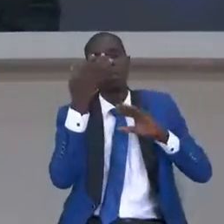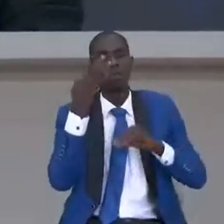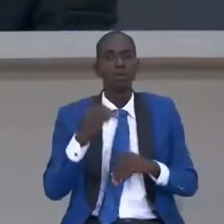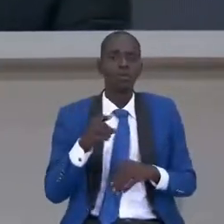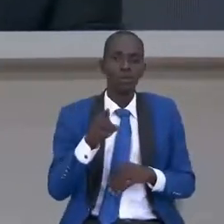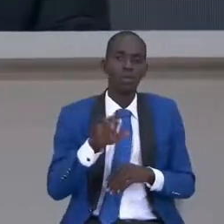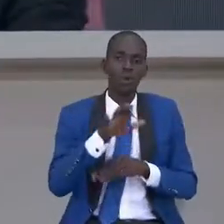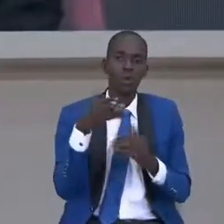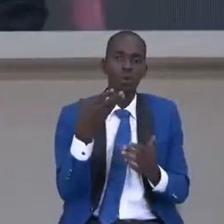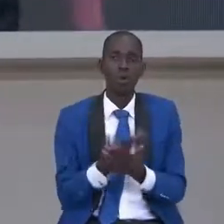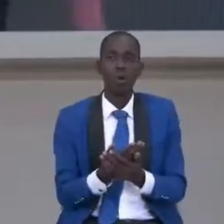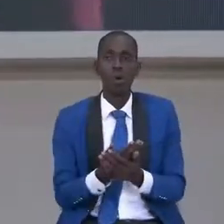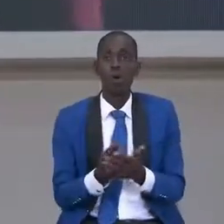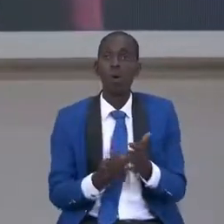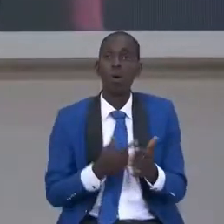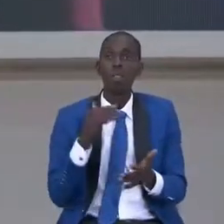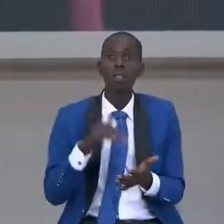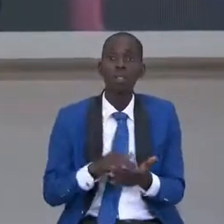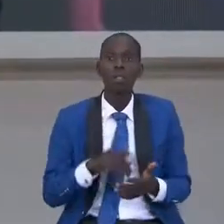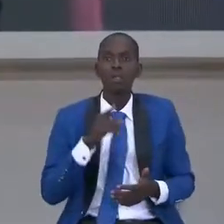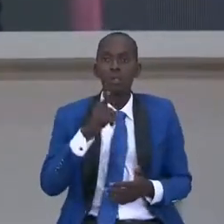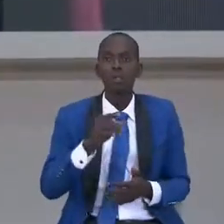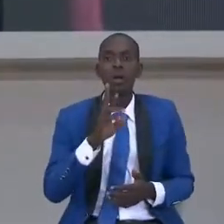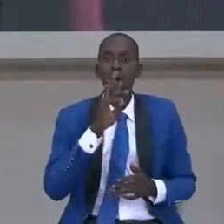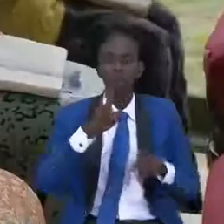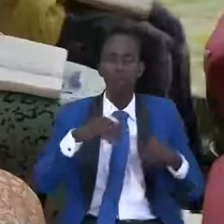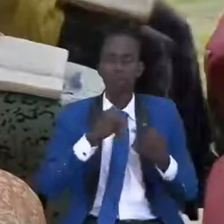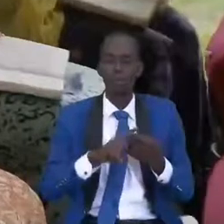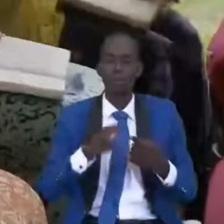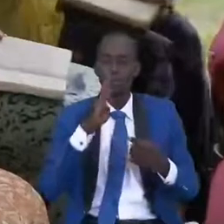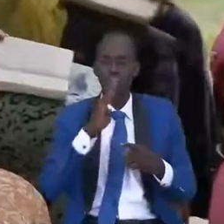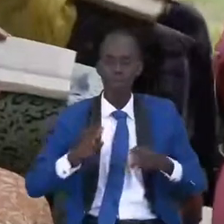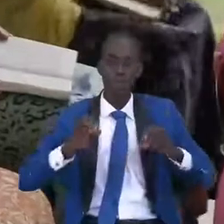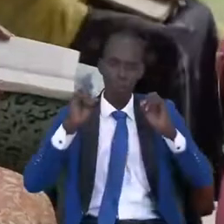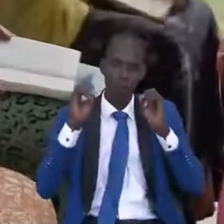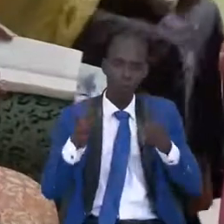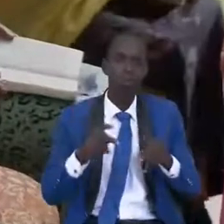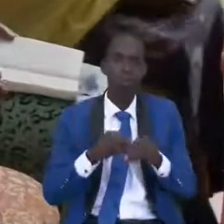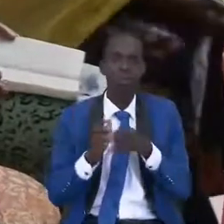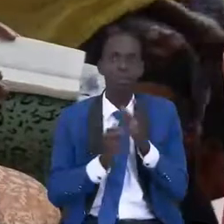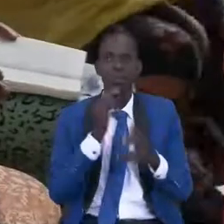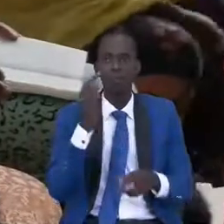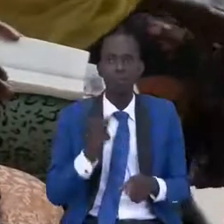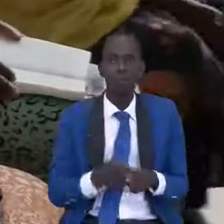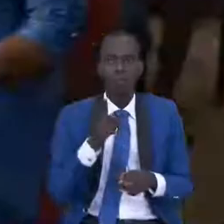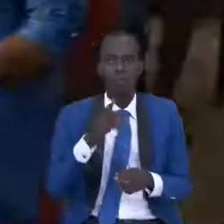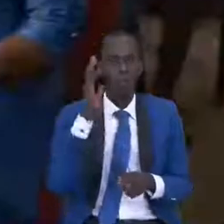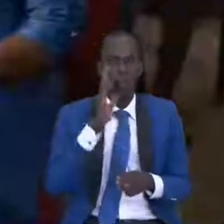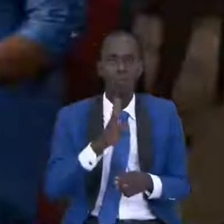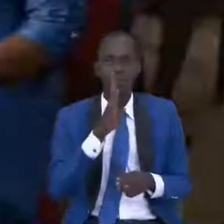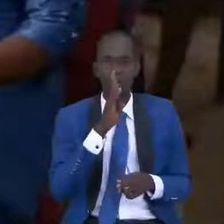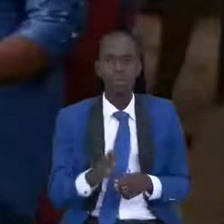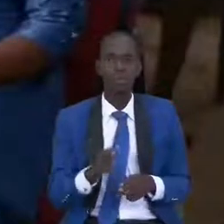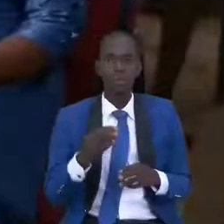Une fois encore, tu seras en bonne santé. Tu seras bien